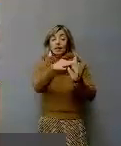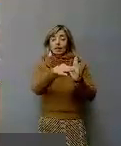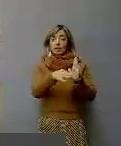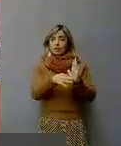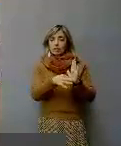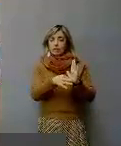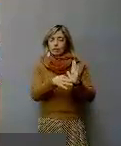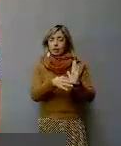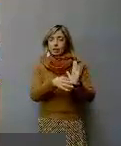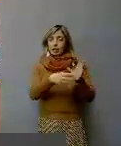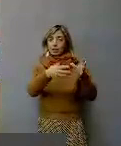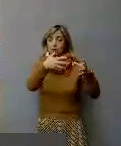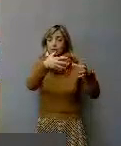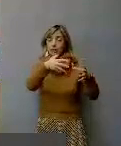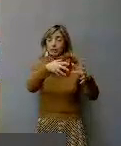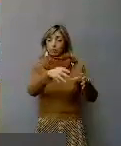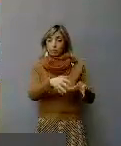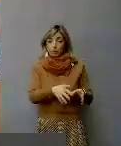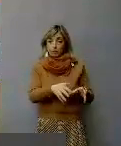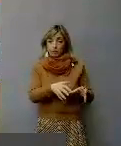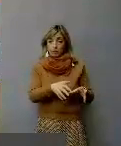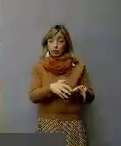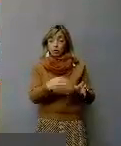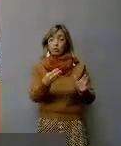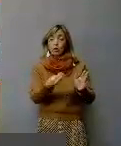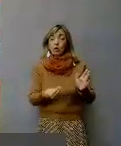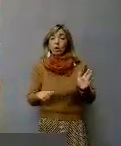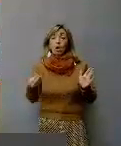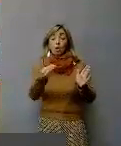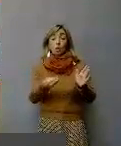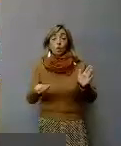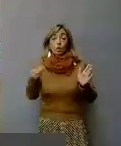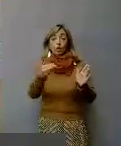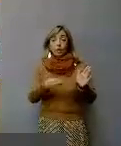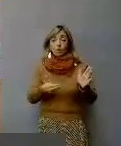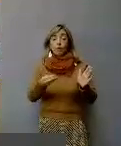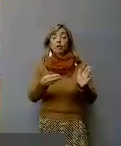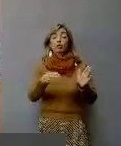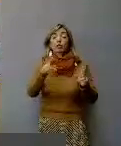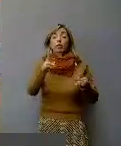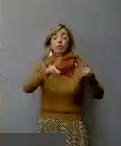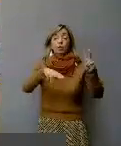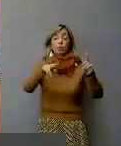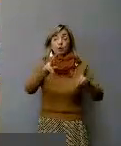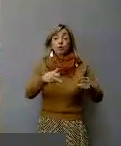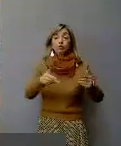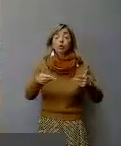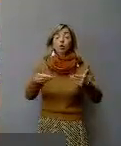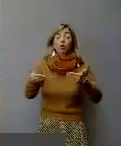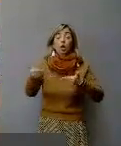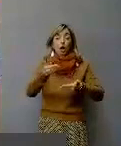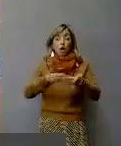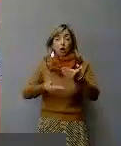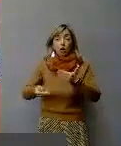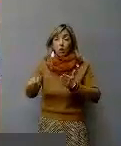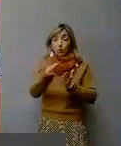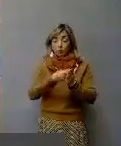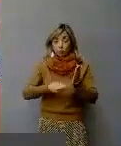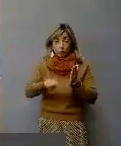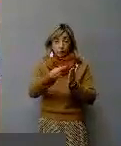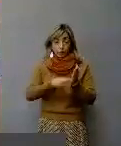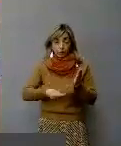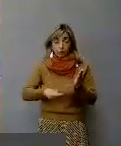e a un incremento della valutazione di co progettazione e di valutazione professionale quindi questa cosa va un po